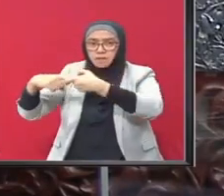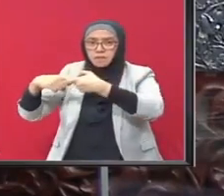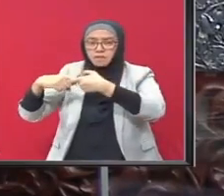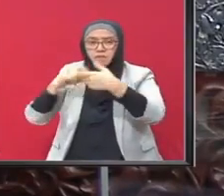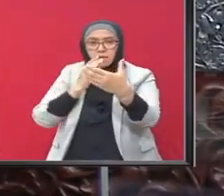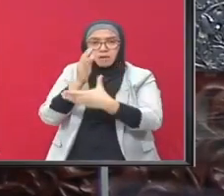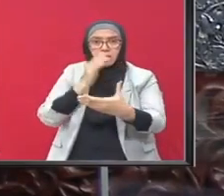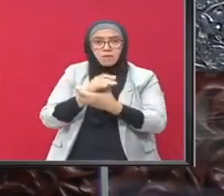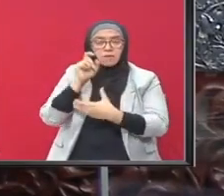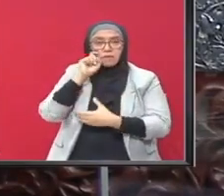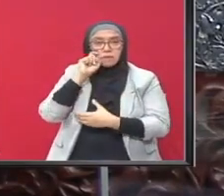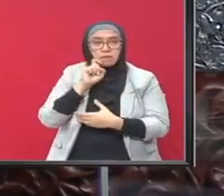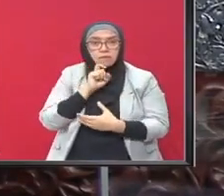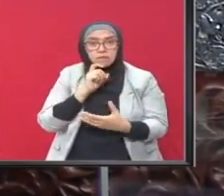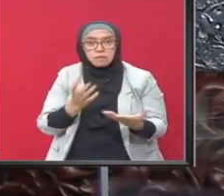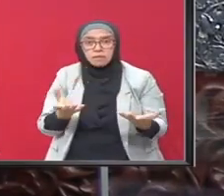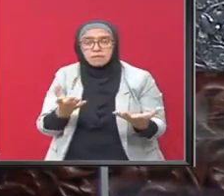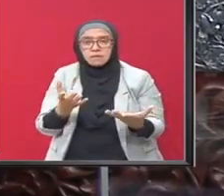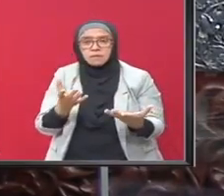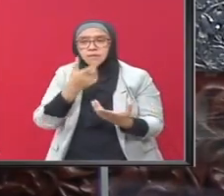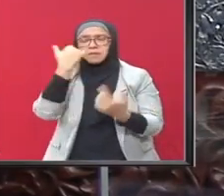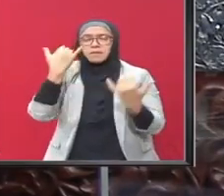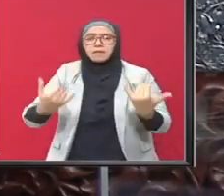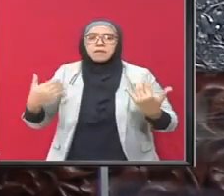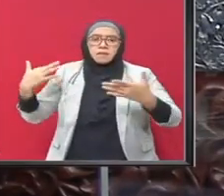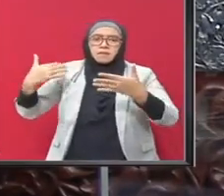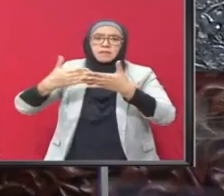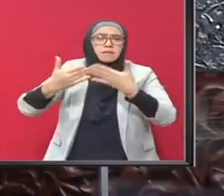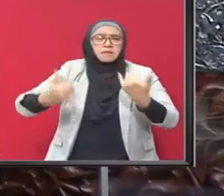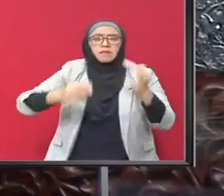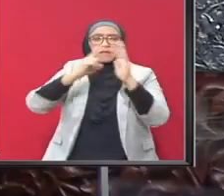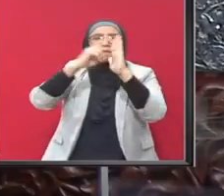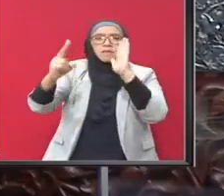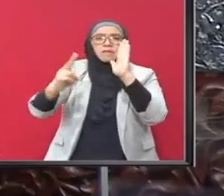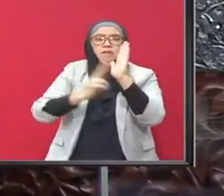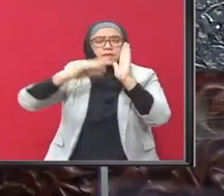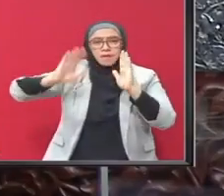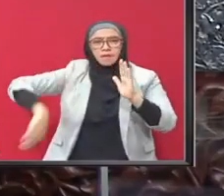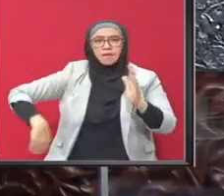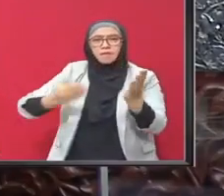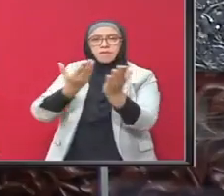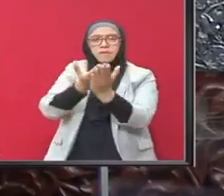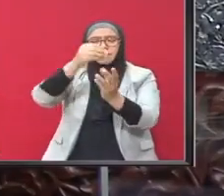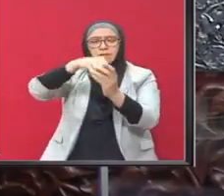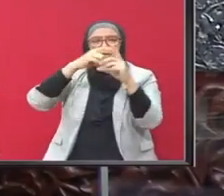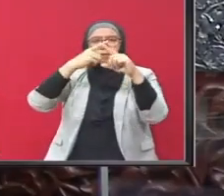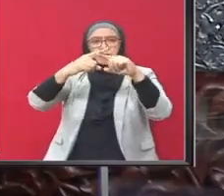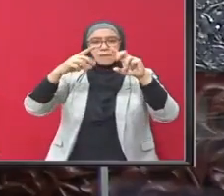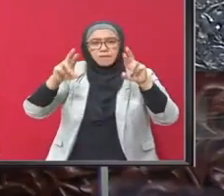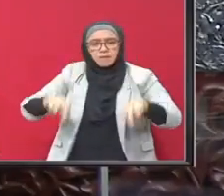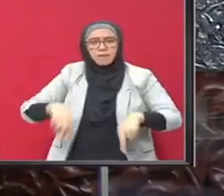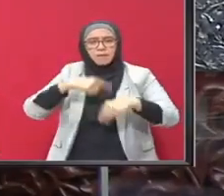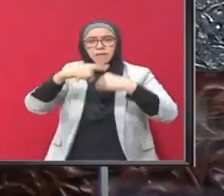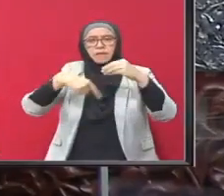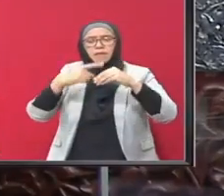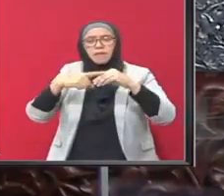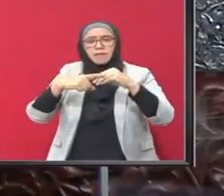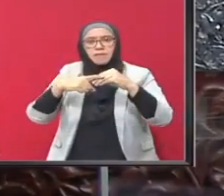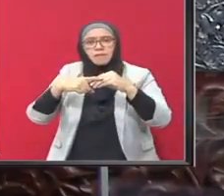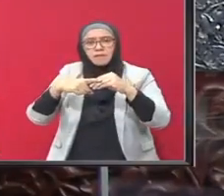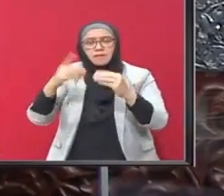dibentangkan Rang undang-undang untuk atau gangguan seksual di dewan rakyat ini kedua Saya ingin bertanya